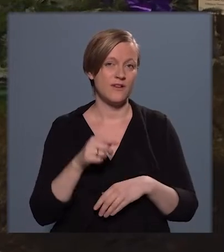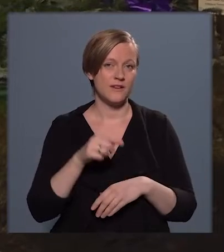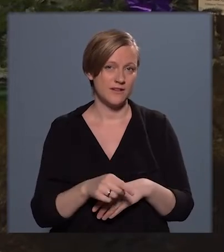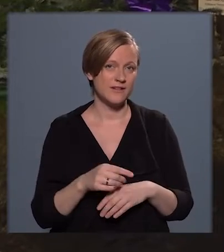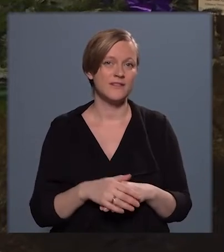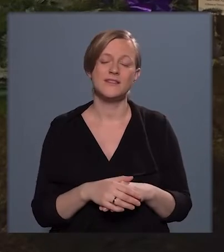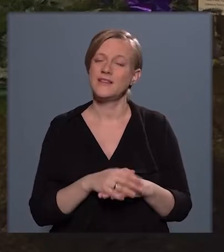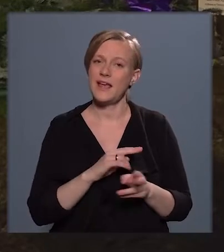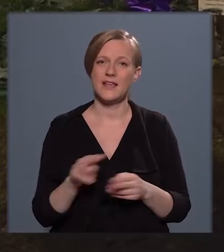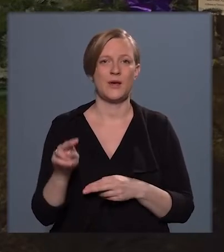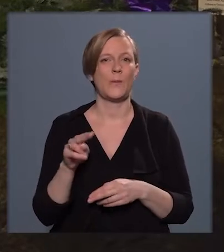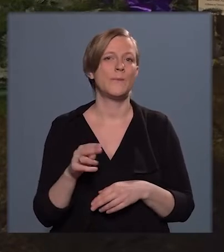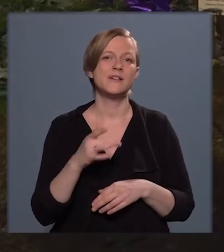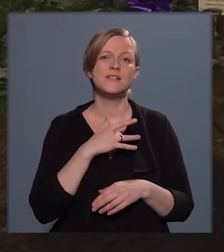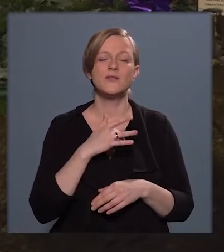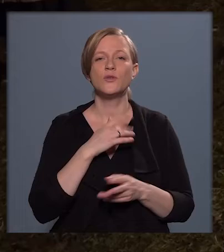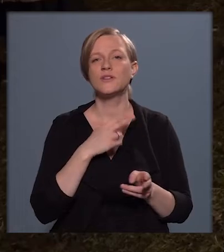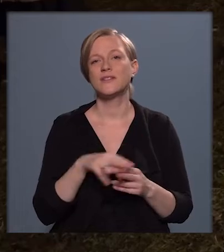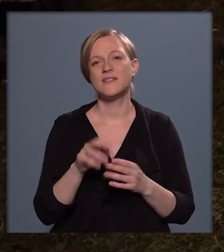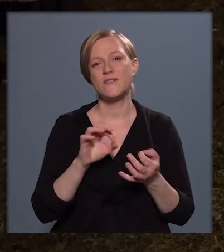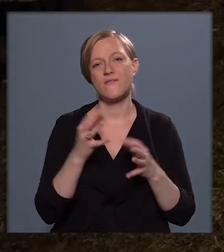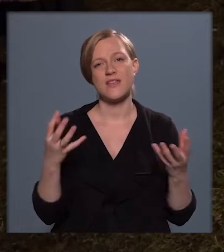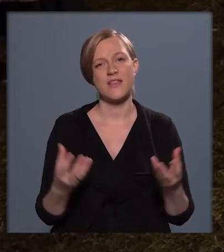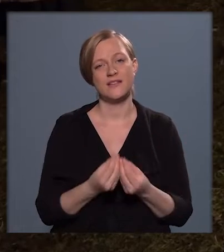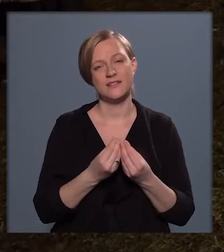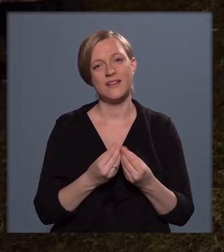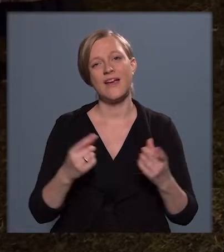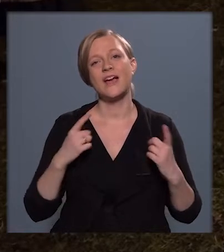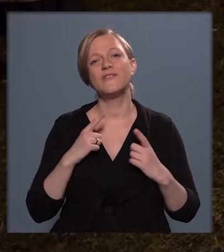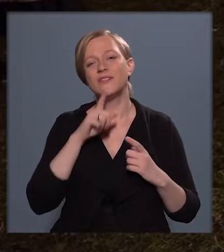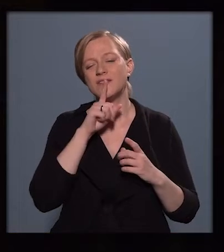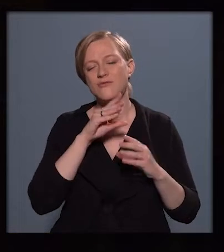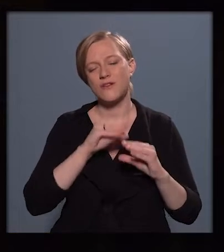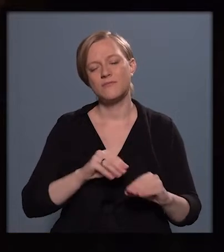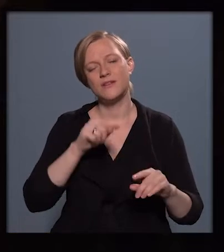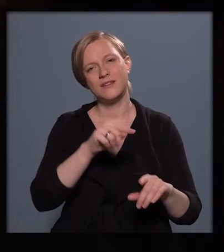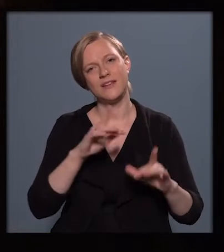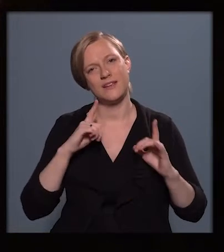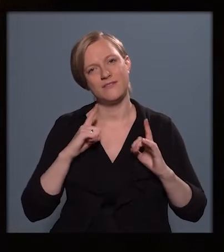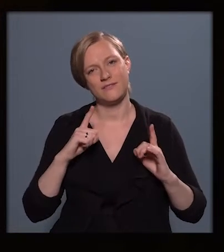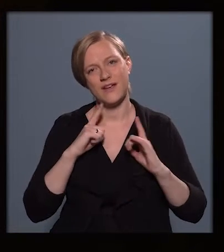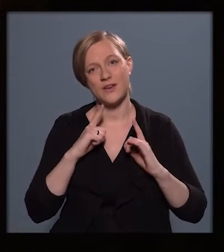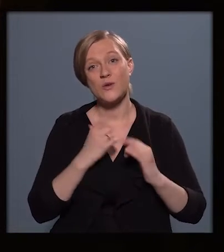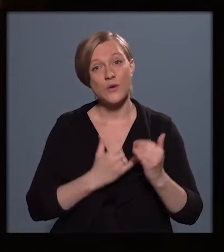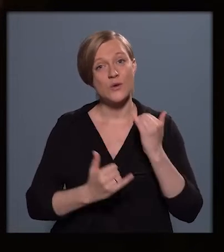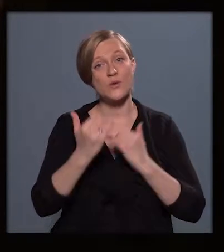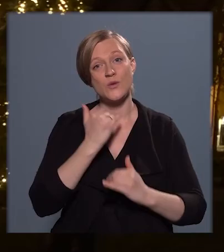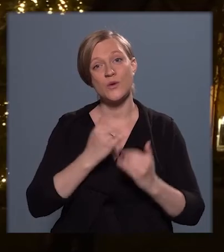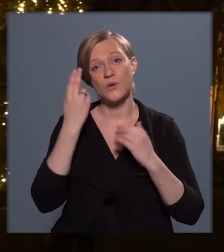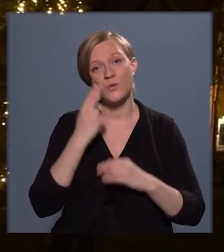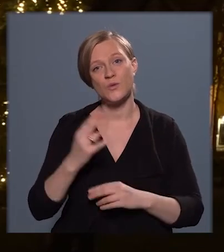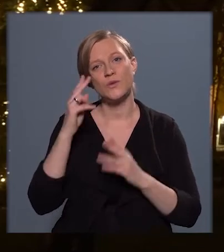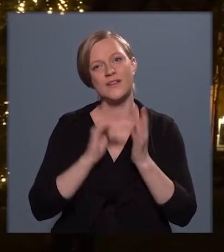meg szívünk tiszta fényeddel. Adventi csendben téged várunk. Jöjj, Urunk Jézus!